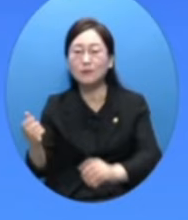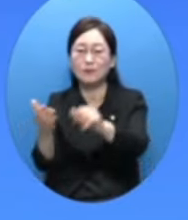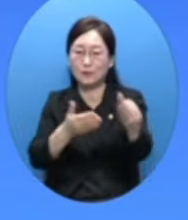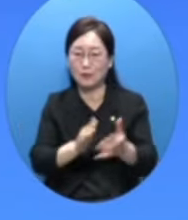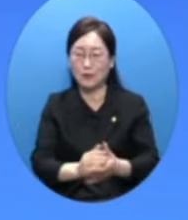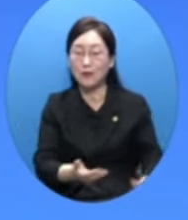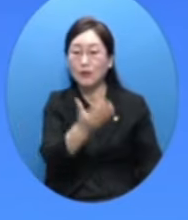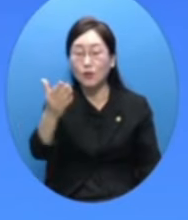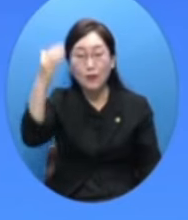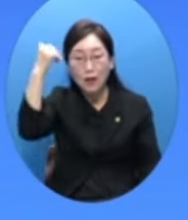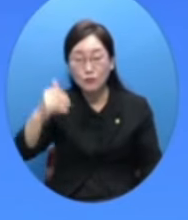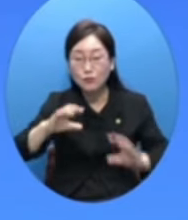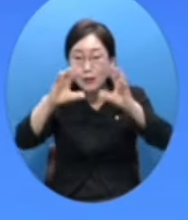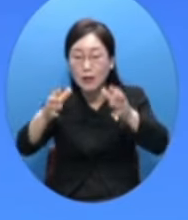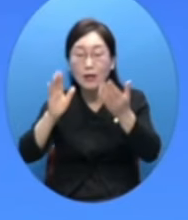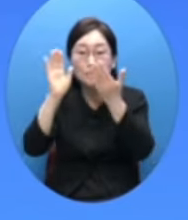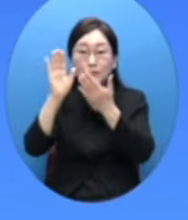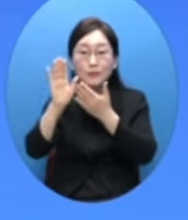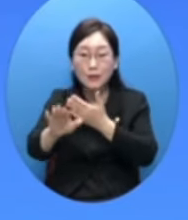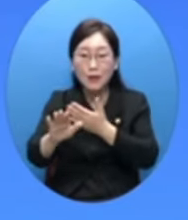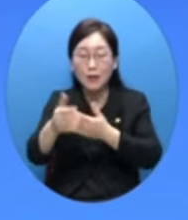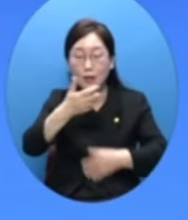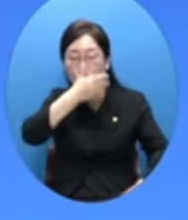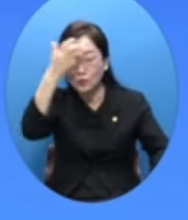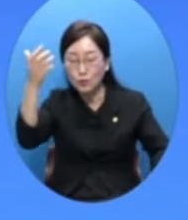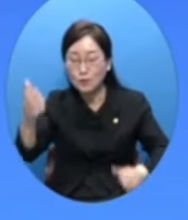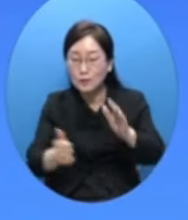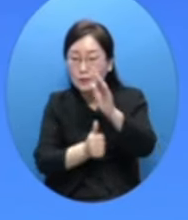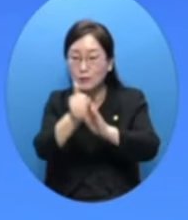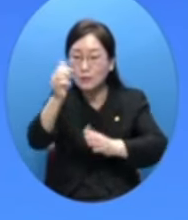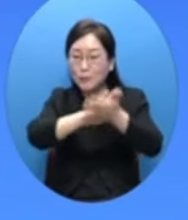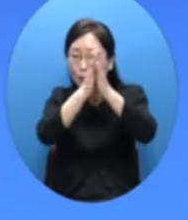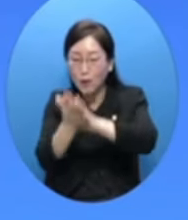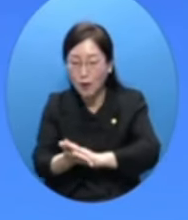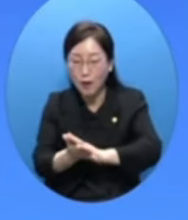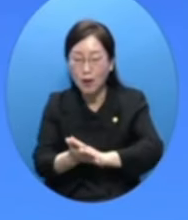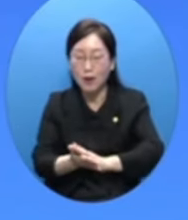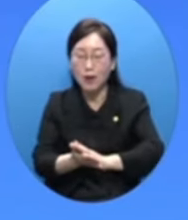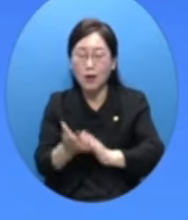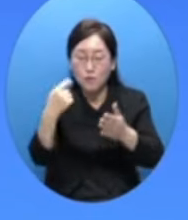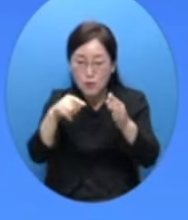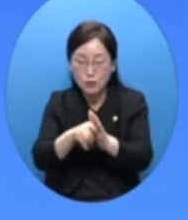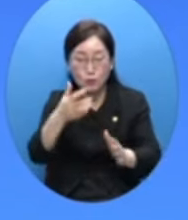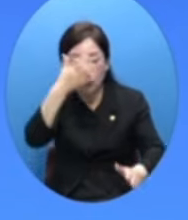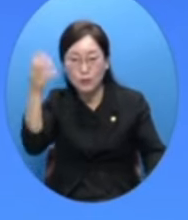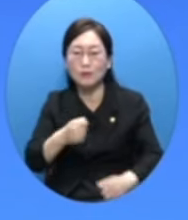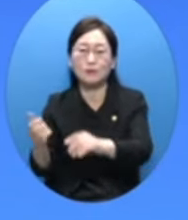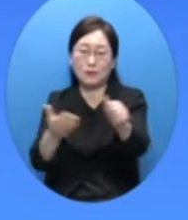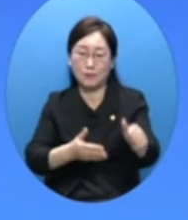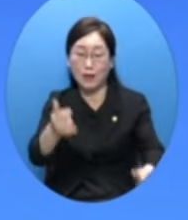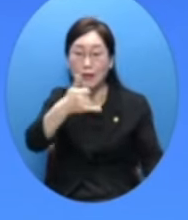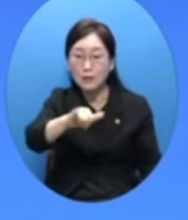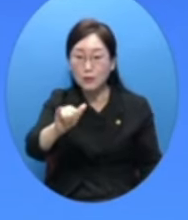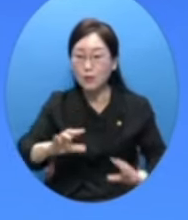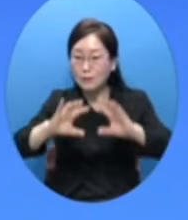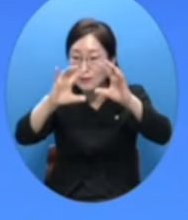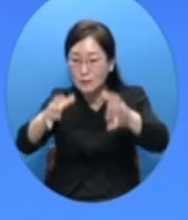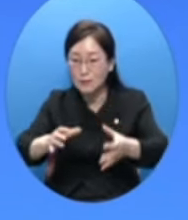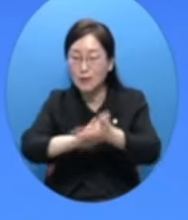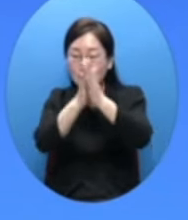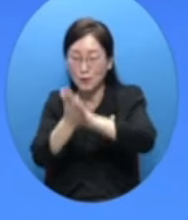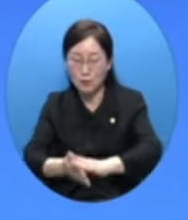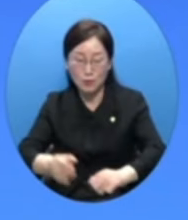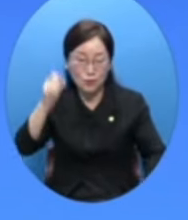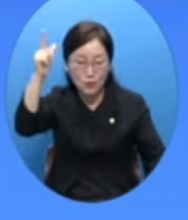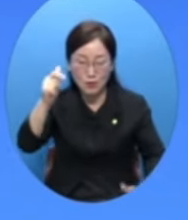여러분, 대한민국의 미래를 꿈과 희망으로 변화시키는 꿈을 갖고 나가시기 바랍니다. 여러분, 자녀들이 이 세상을 변화시켜 나갈 위대한